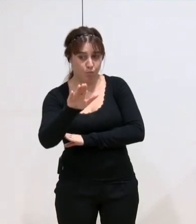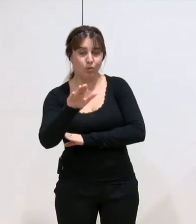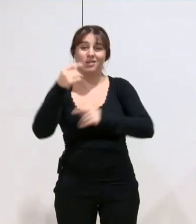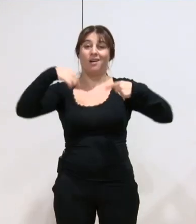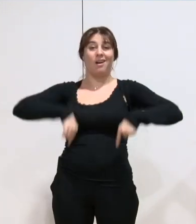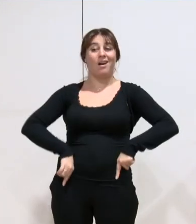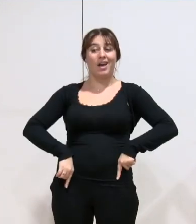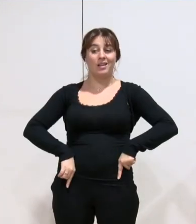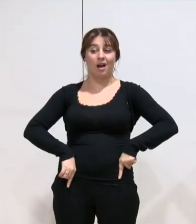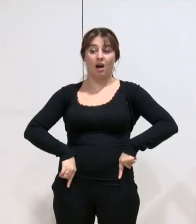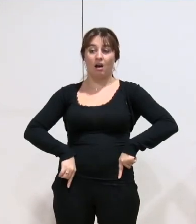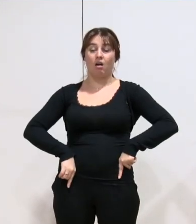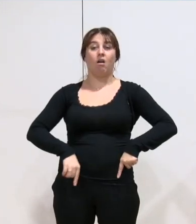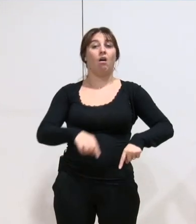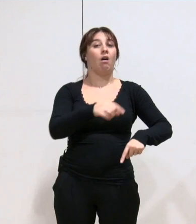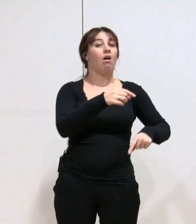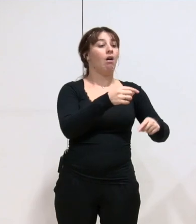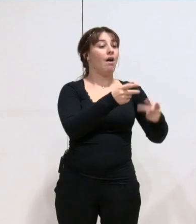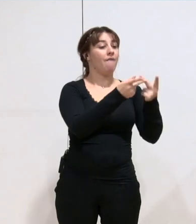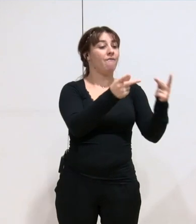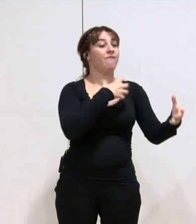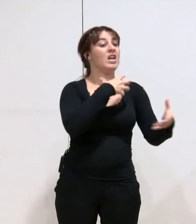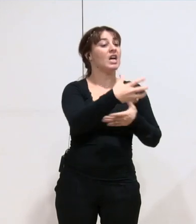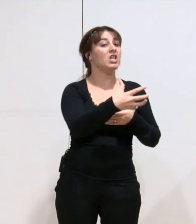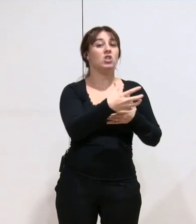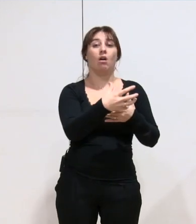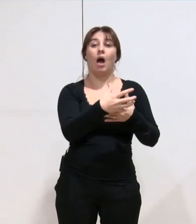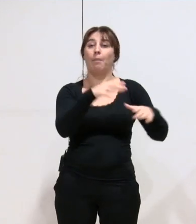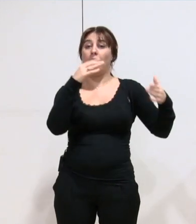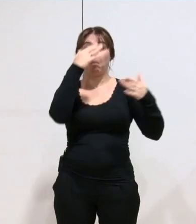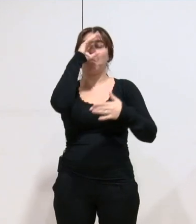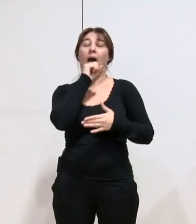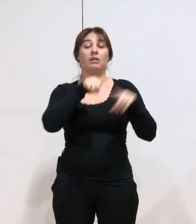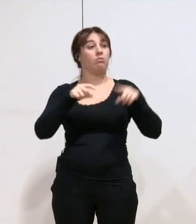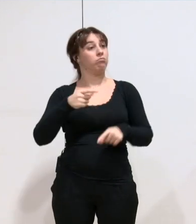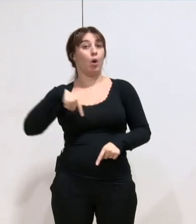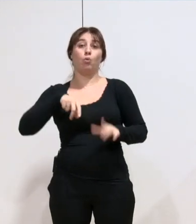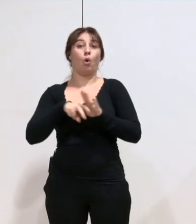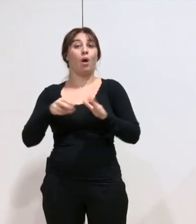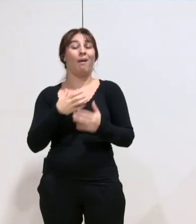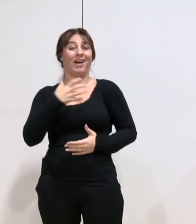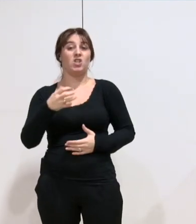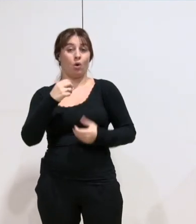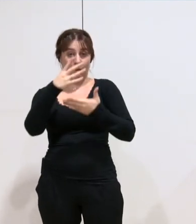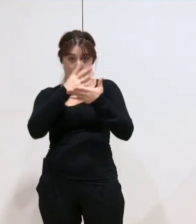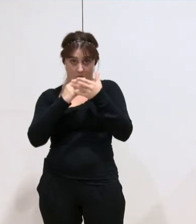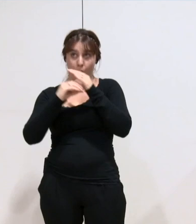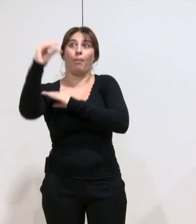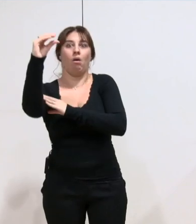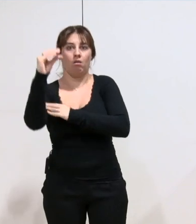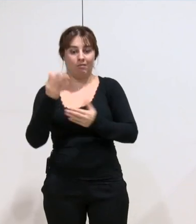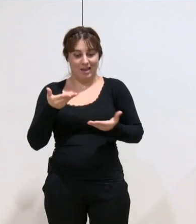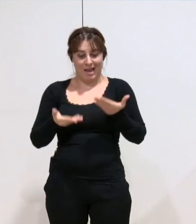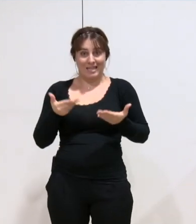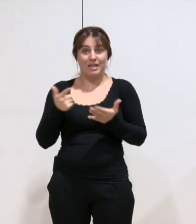l'État également, qui prend aux villes riches, indépendamment de leur situation financière. Nous sommes dans une ville riche, c'est réjouissant, mais une ville qui était juste à l'équilibre financier